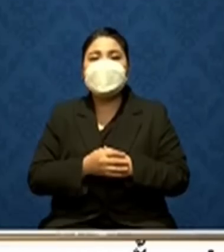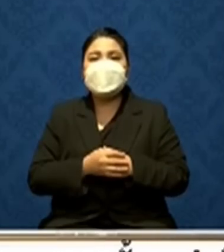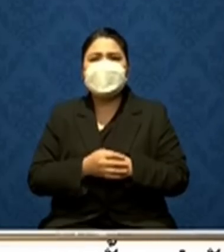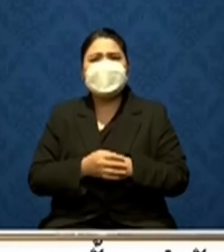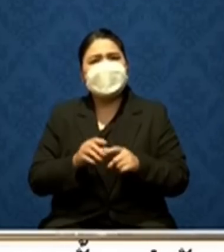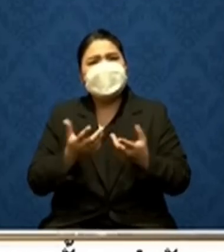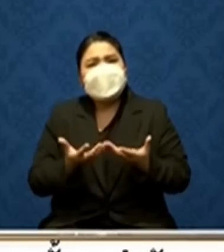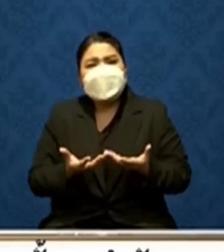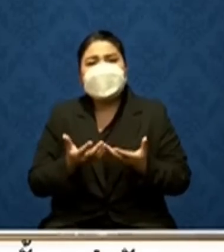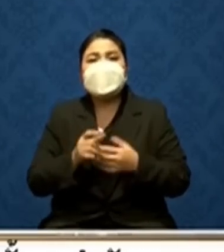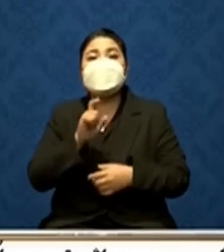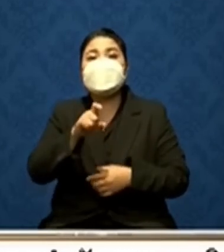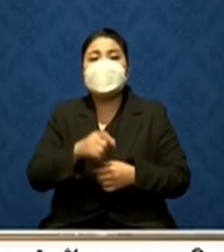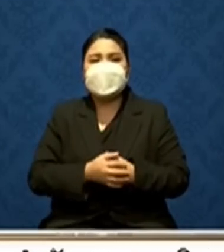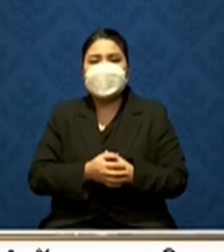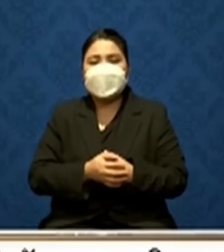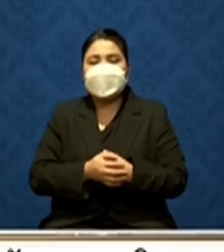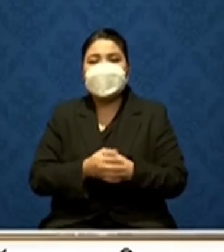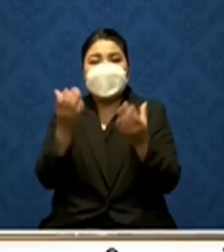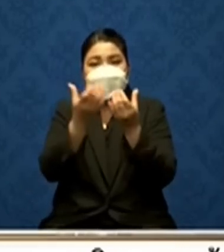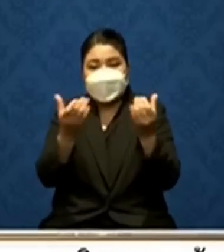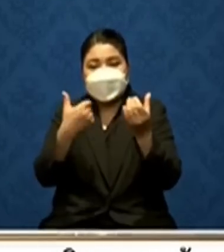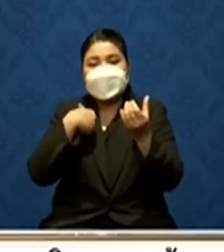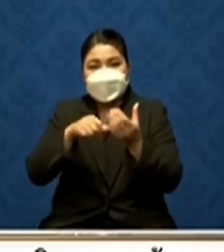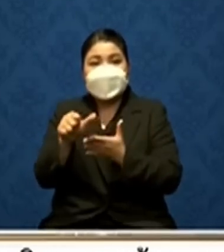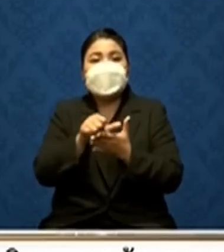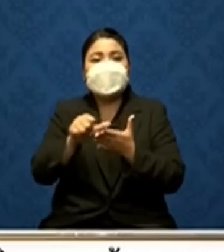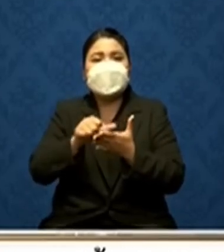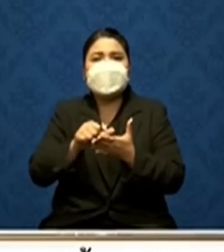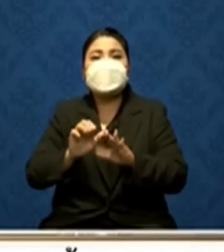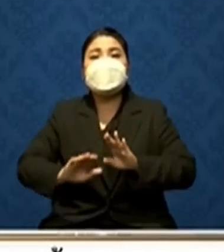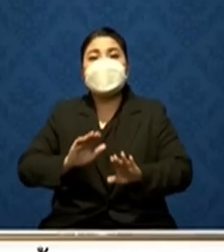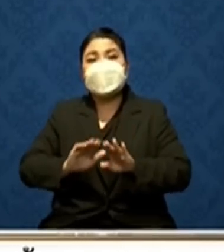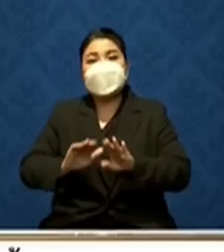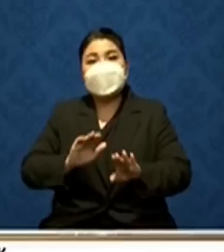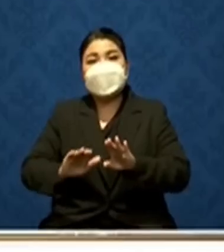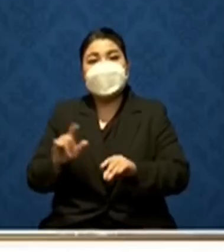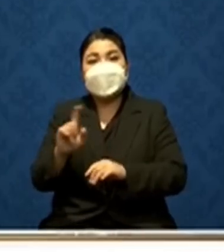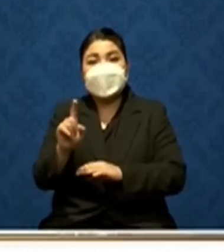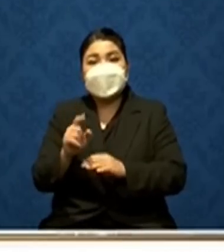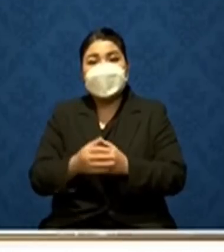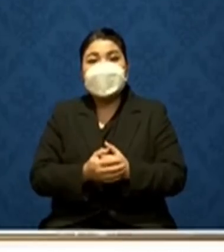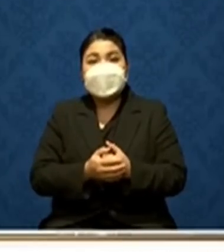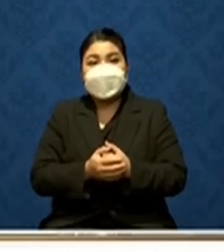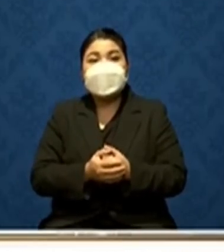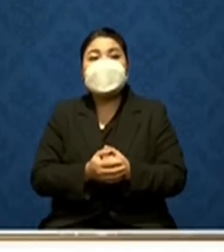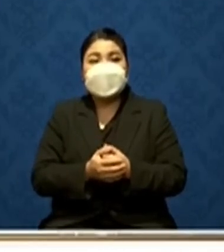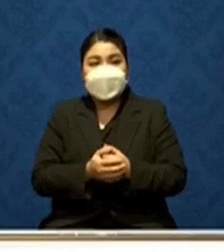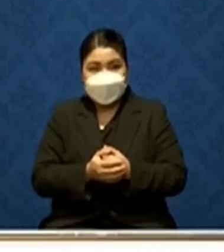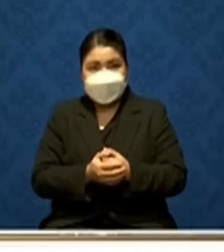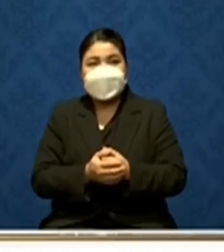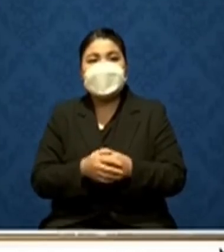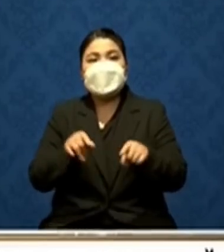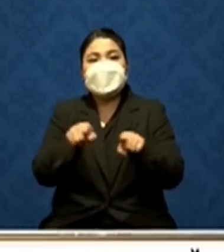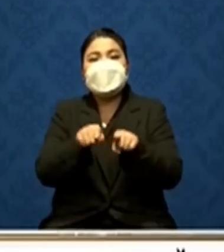ก็เป็นไม่ได้ไงตำนานครับราดชนวนที่เราแก้ไขเนี่ยผมเปรียบเทียบง่ายๆทำงานครับเราสร้างแม่มันเป็นมั่ว